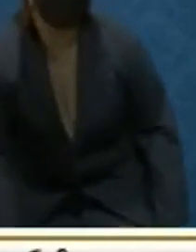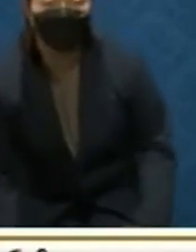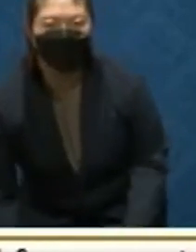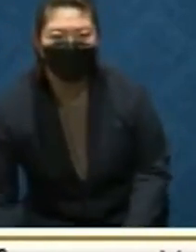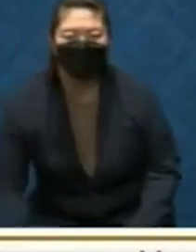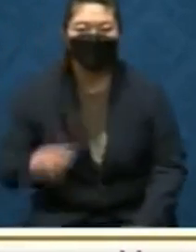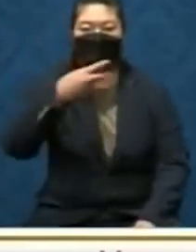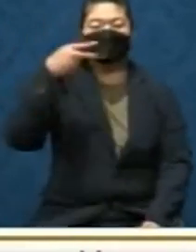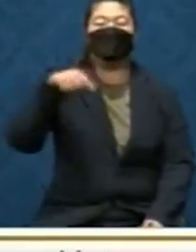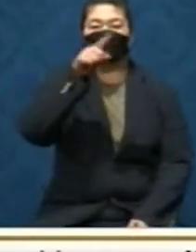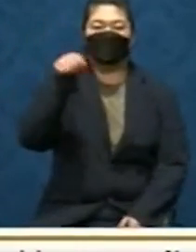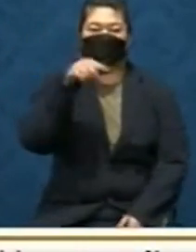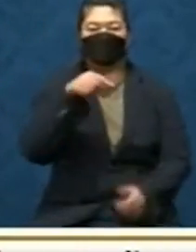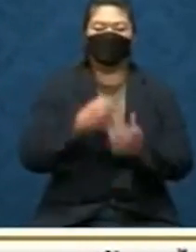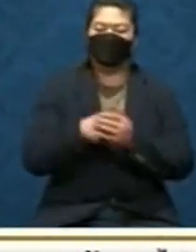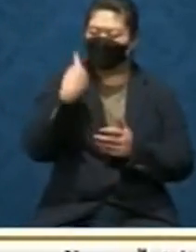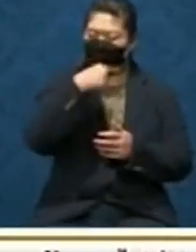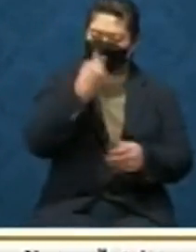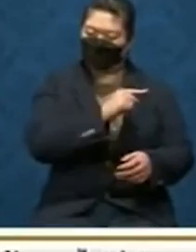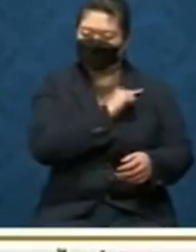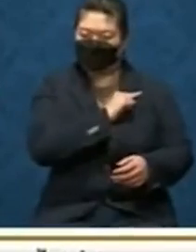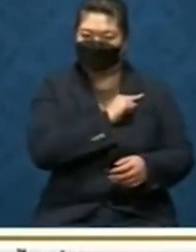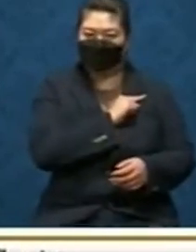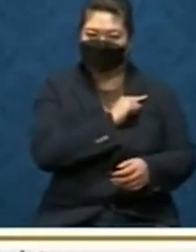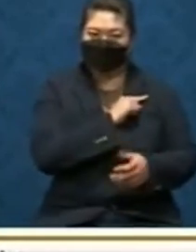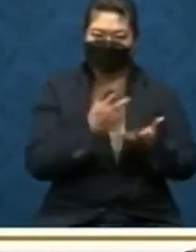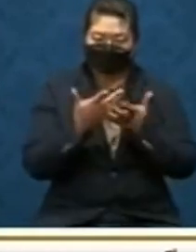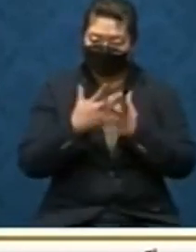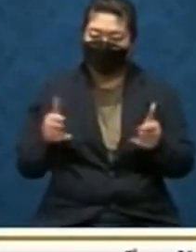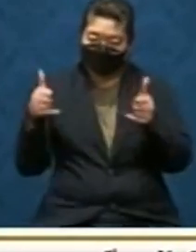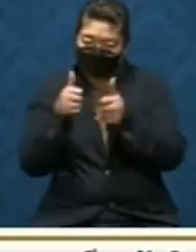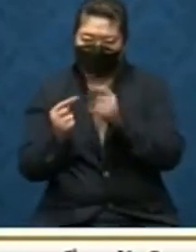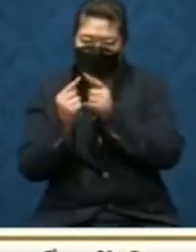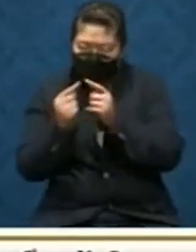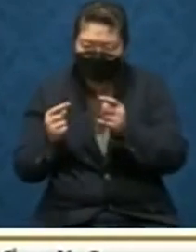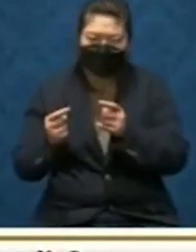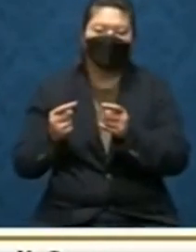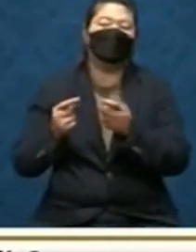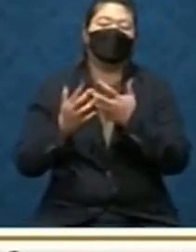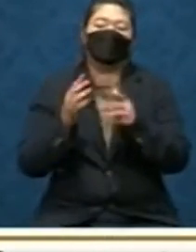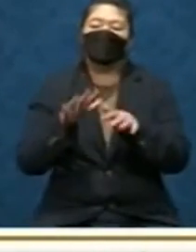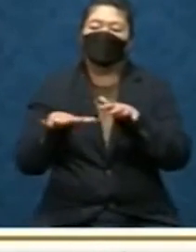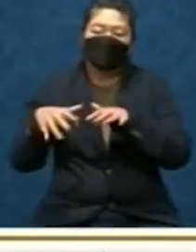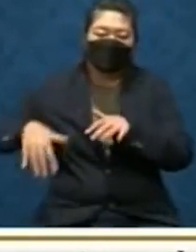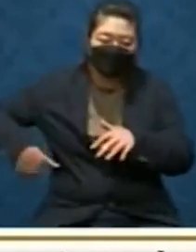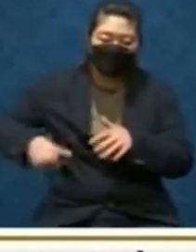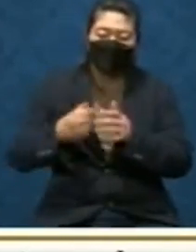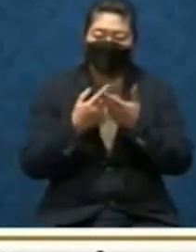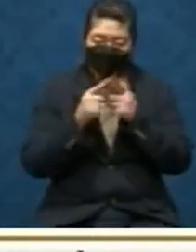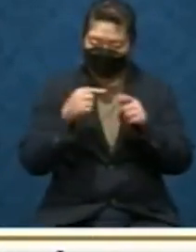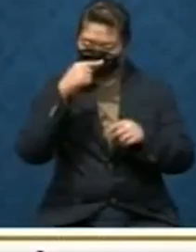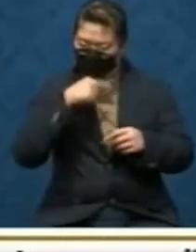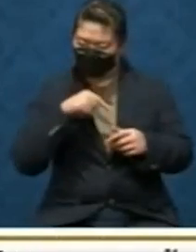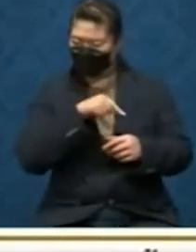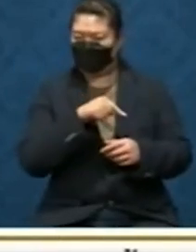accountabilityตามหาผู้รับผิดชอบก่อนแล้วค่อยมา reconsiationสมานฉันท์แล้วก็ปรองดองได้ของประเทศไทยคือ